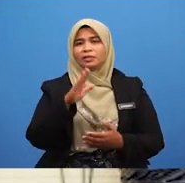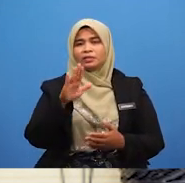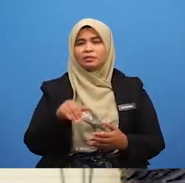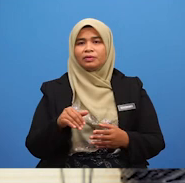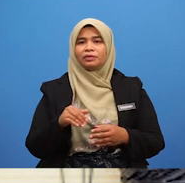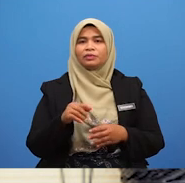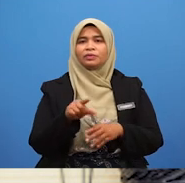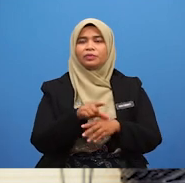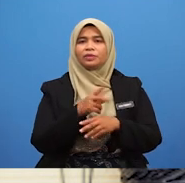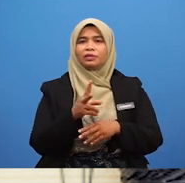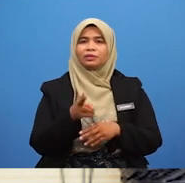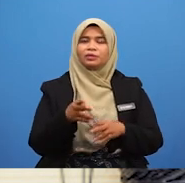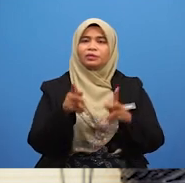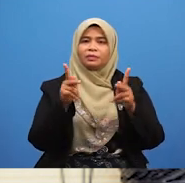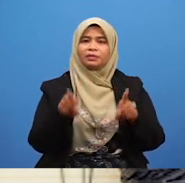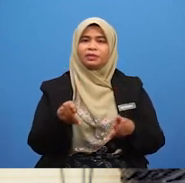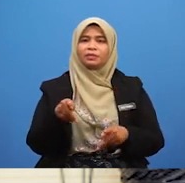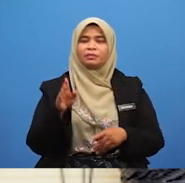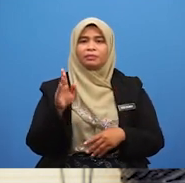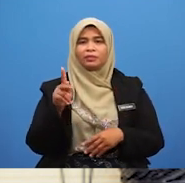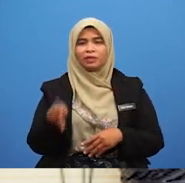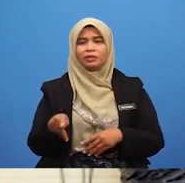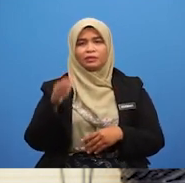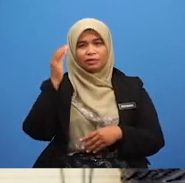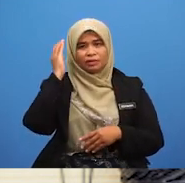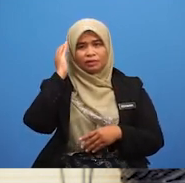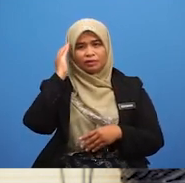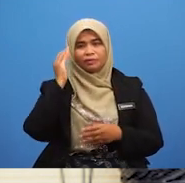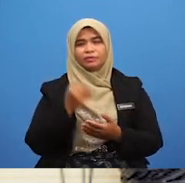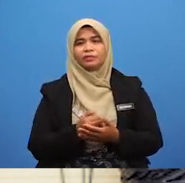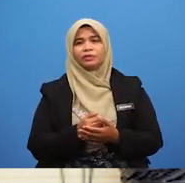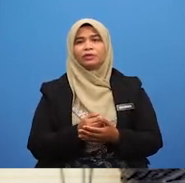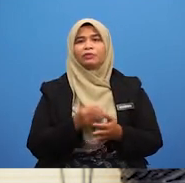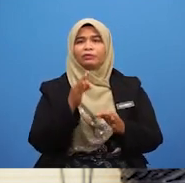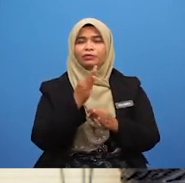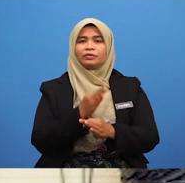menggunting, pelajar-pelajar perlu mengetahui terlebih dahulu fungsi,